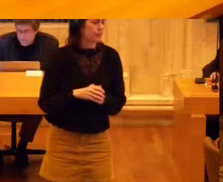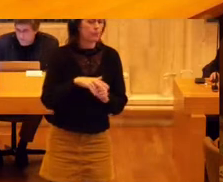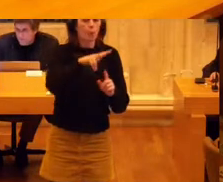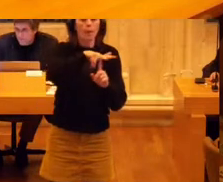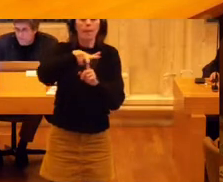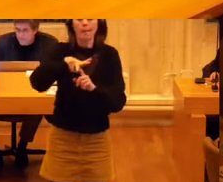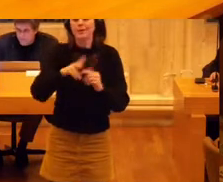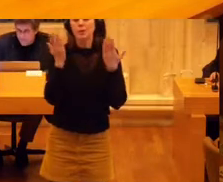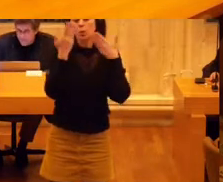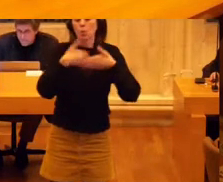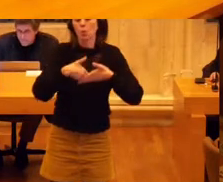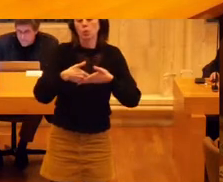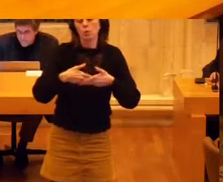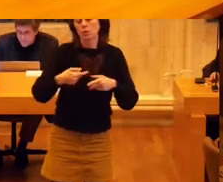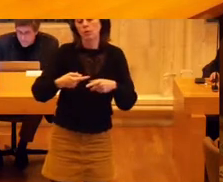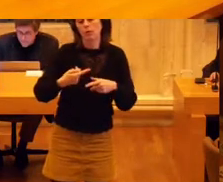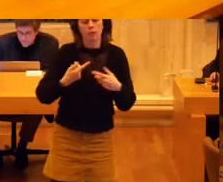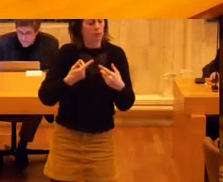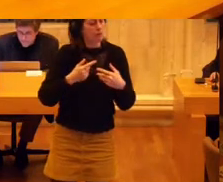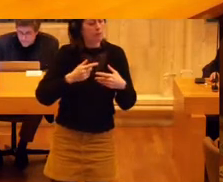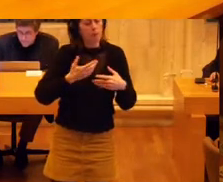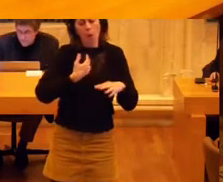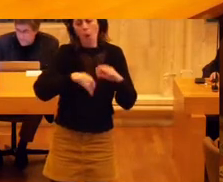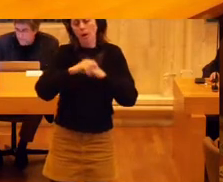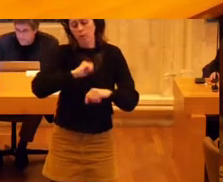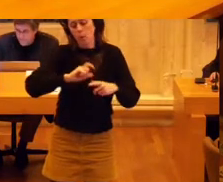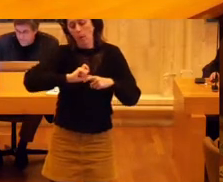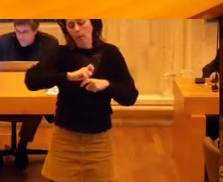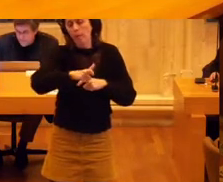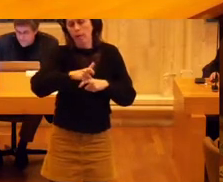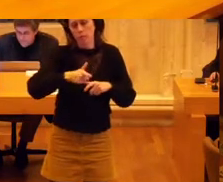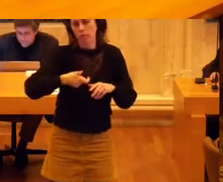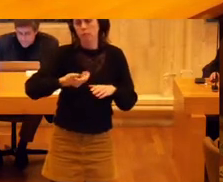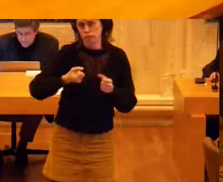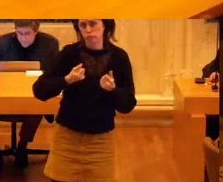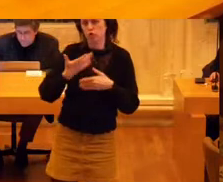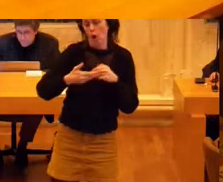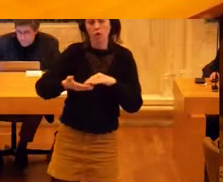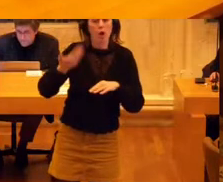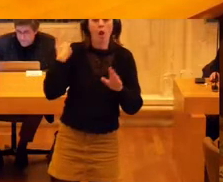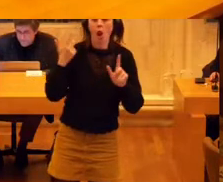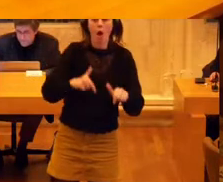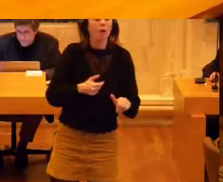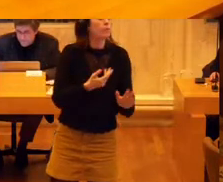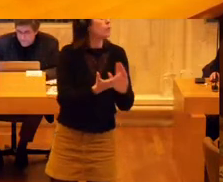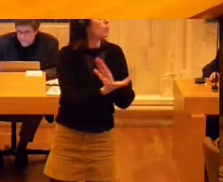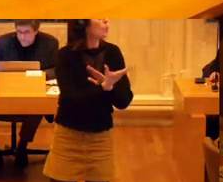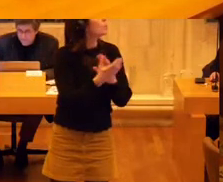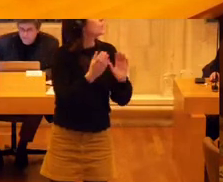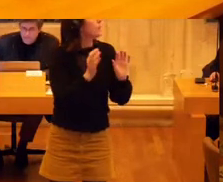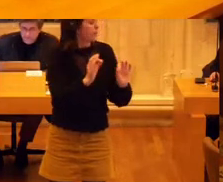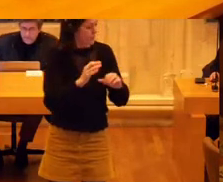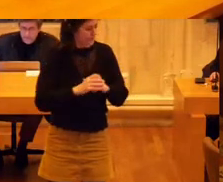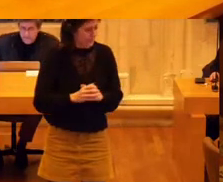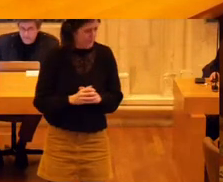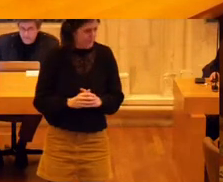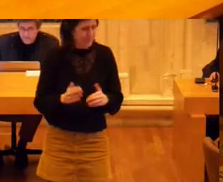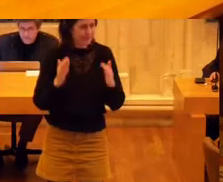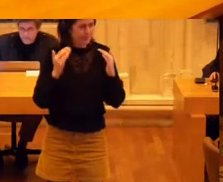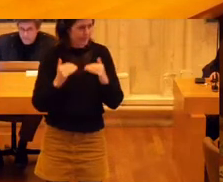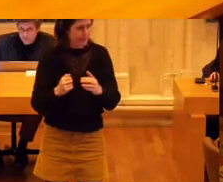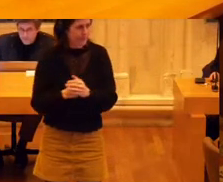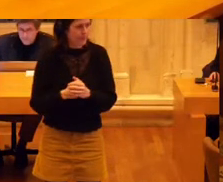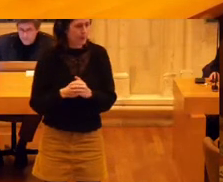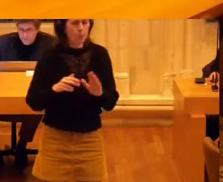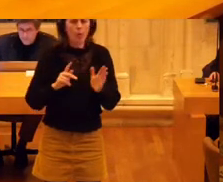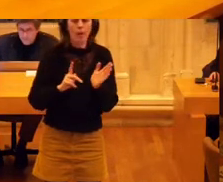d'un dispositif qui existe depuis un bon nombre d'années. Pas de questions, pas d'opposition. La cession des droits d'auteur